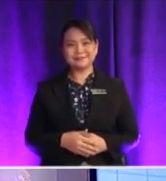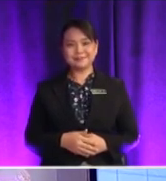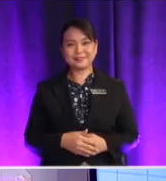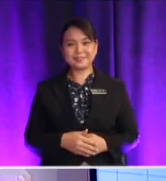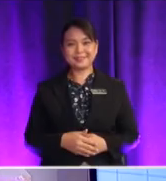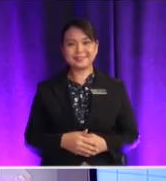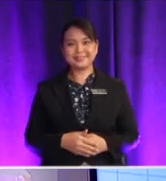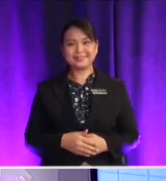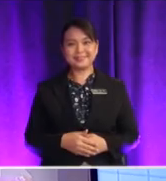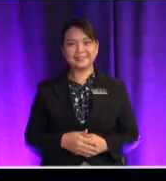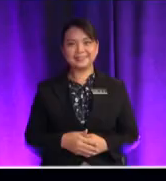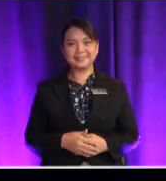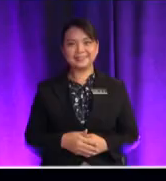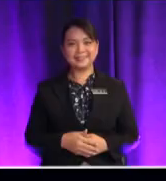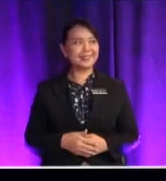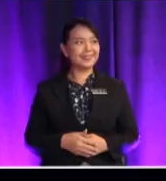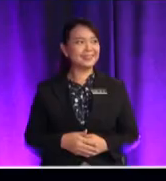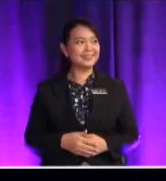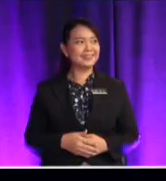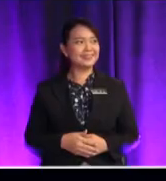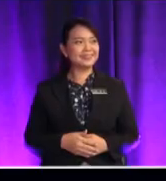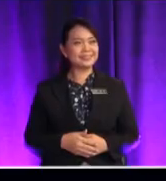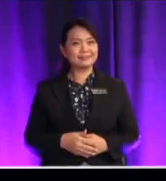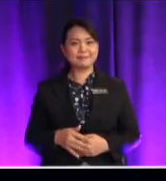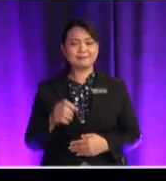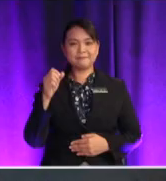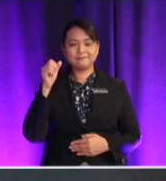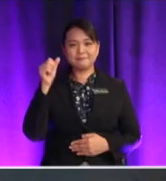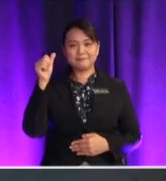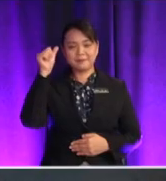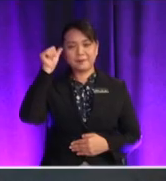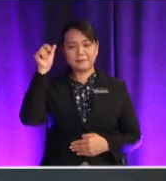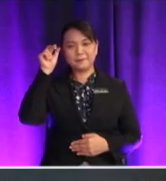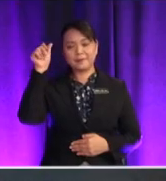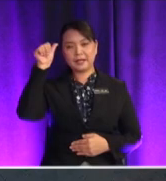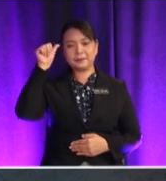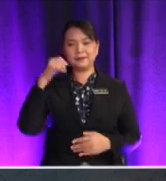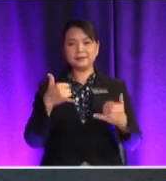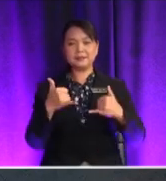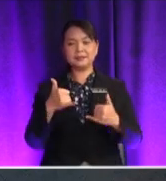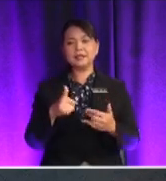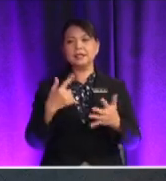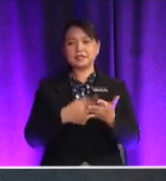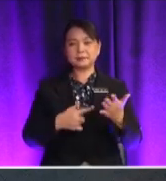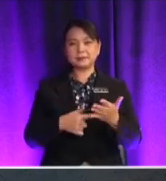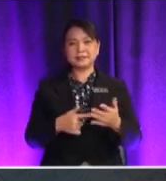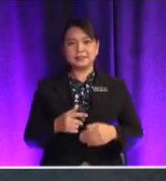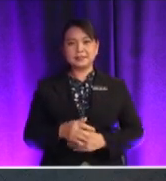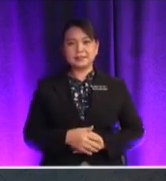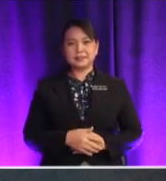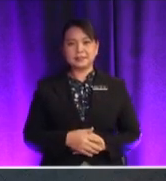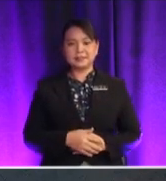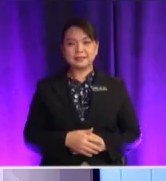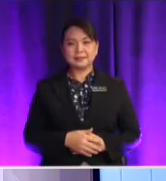Dimasuklah. Apa? Ya, cikgu. Dalam muzik apa tu? Wah, cikgu pergi mana tadi? Saya tunggu cikgu masuk. Lambat tau.